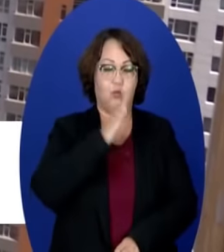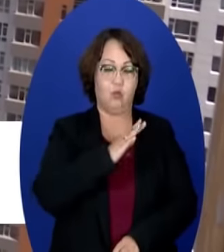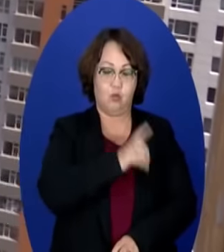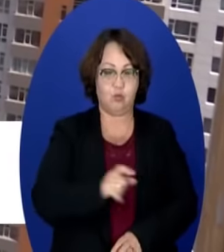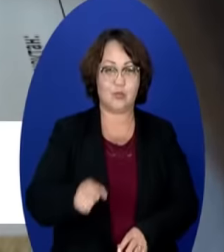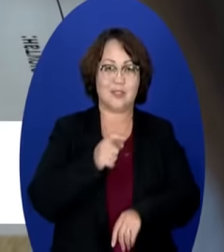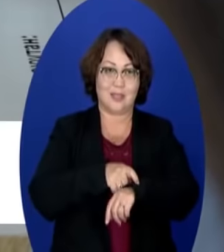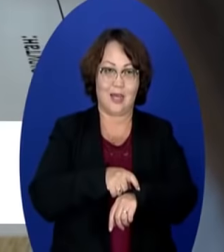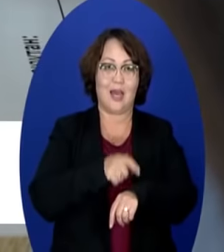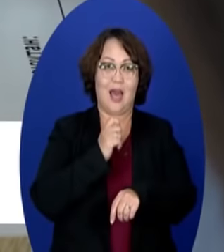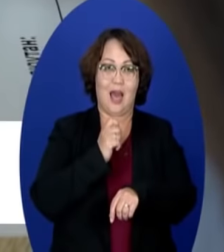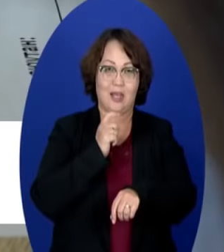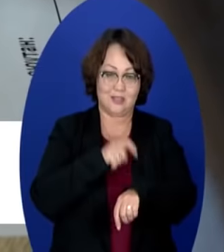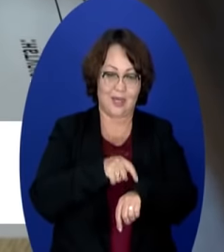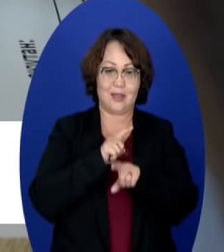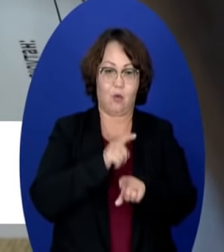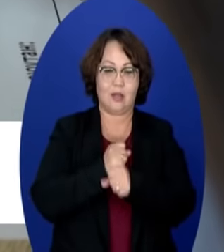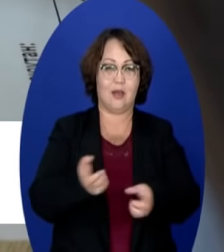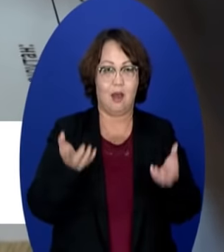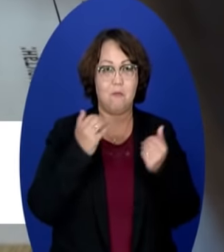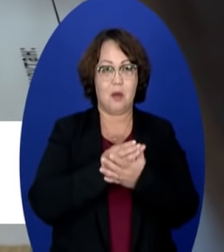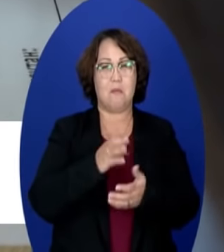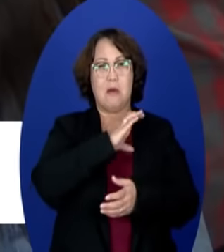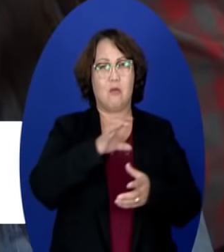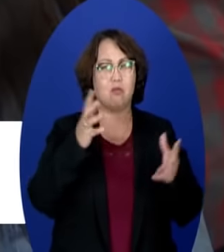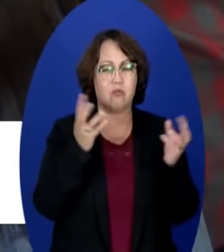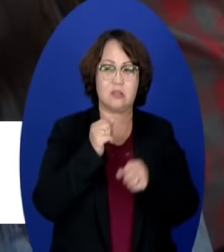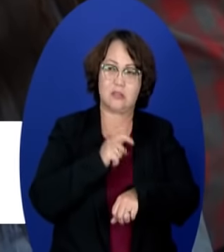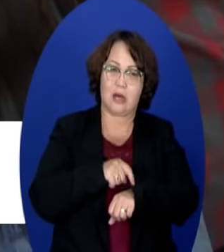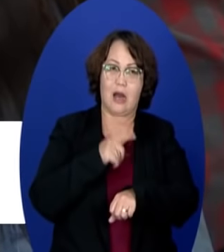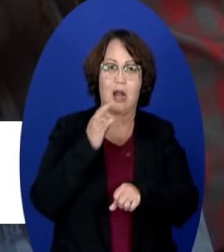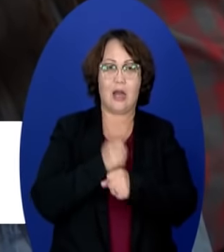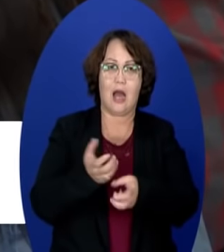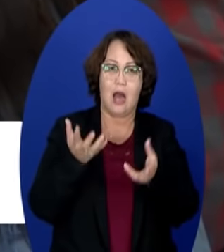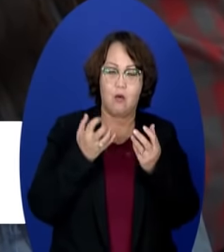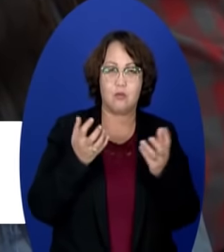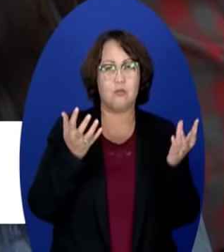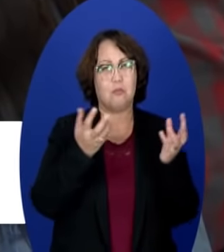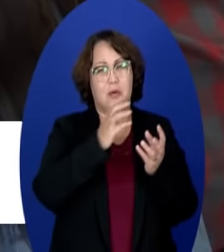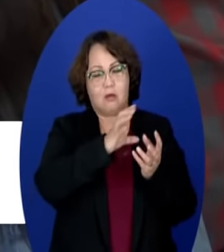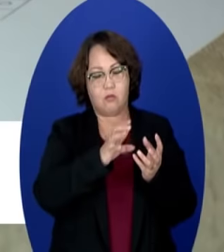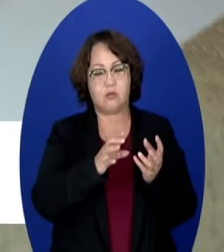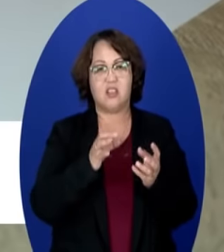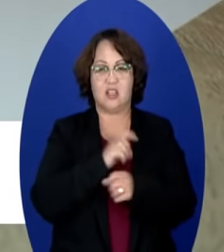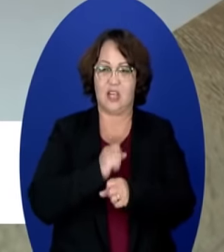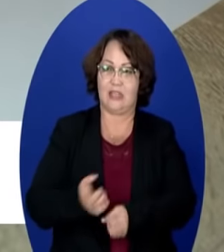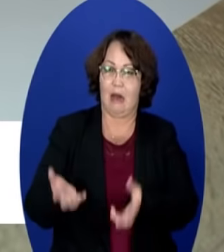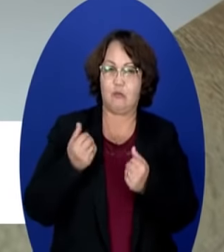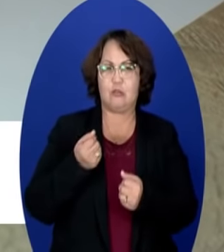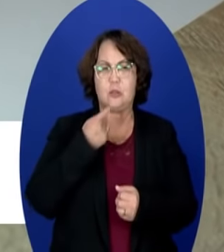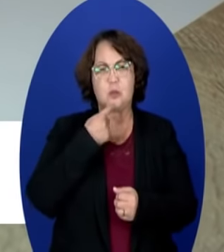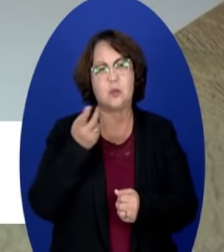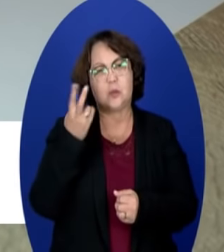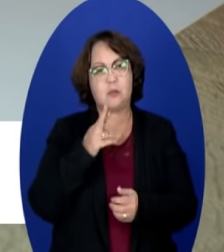ажил зуучилсан байна. Цагийн ажилтаа авах байгууллага хомсдож иргэдэд ажил зуучлахад хүндрэлтэй байгааг хөдөлмөр эрхлэлийн газрын мэрэгжилтэн хэлсэн